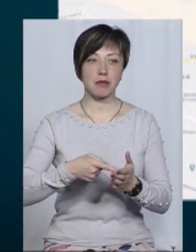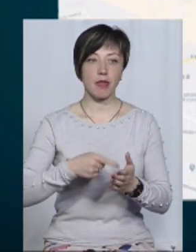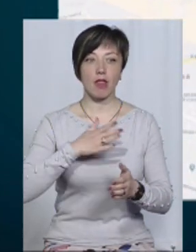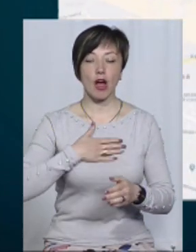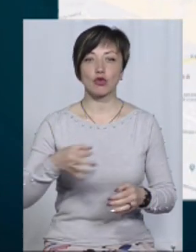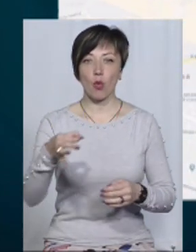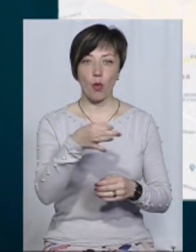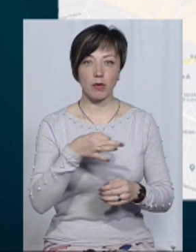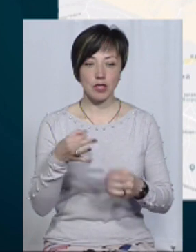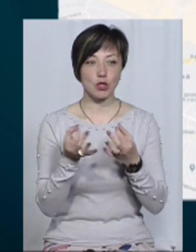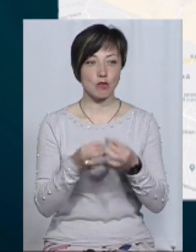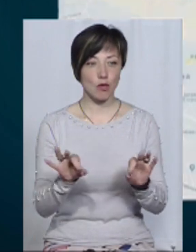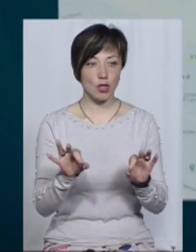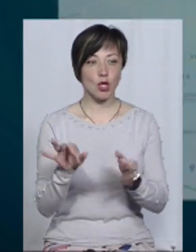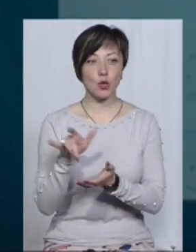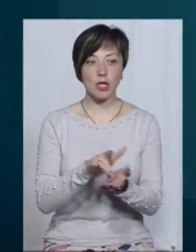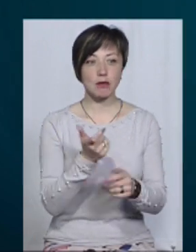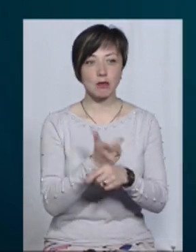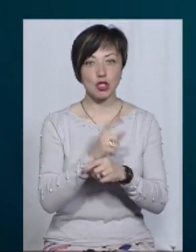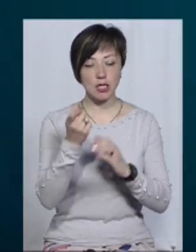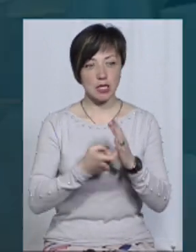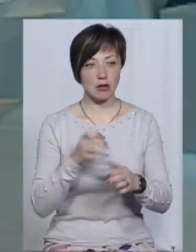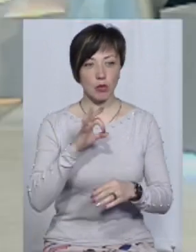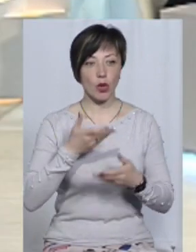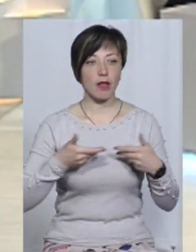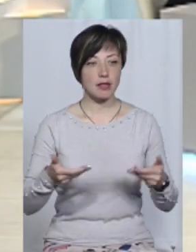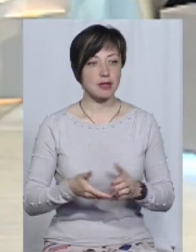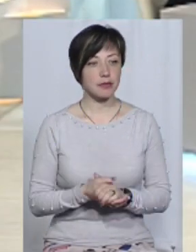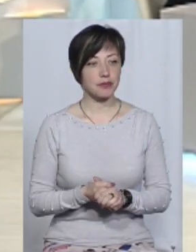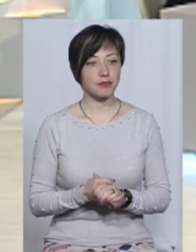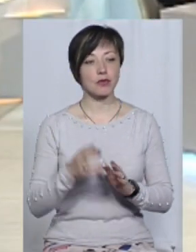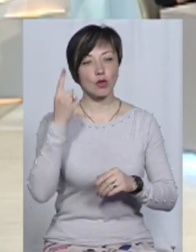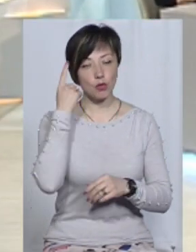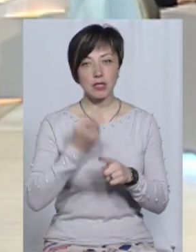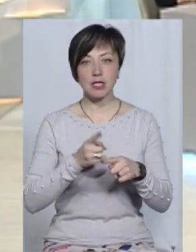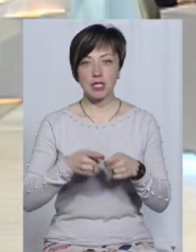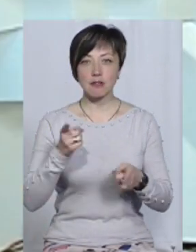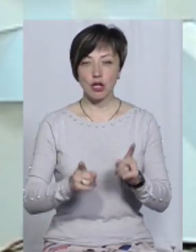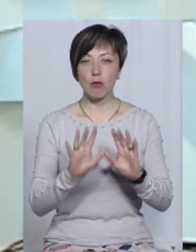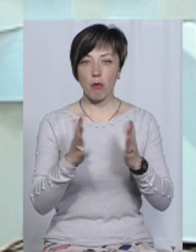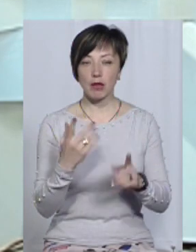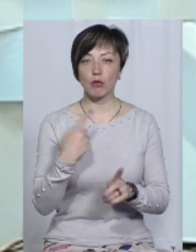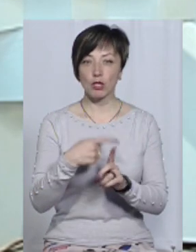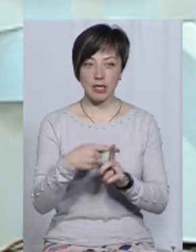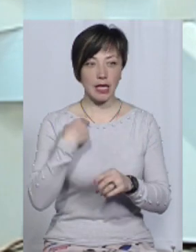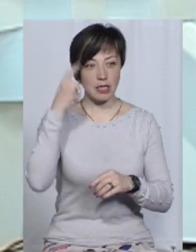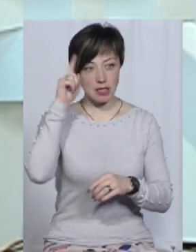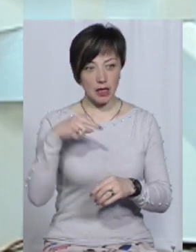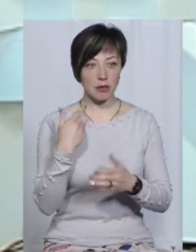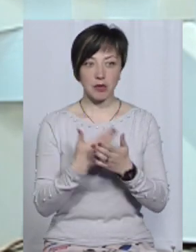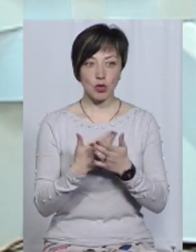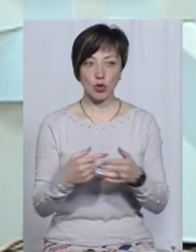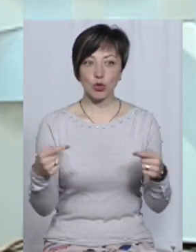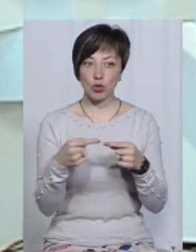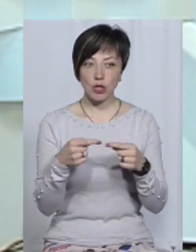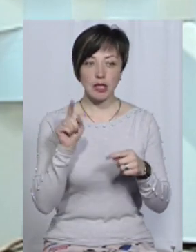нашу Хмельниччину і дозволить туристам більше дізнатись про нас? Думаю, що це, звичайно, момент позитивний. Я наскільки знаю, я так прям